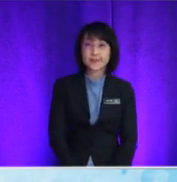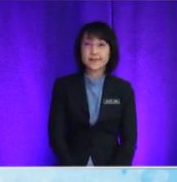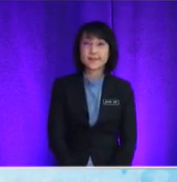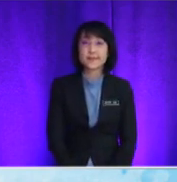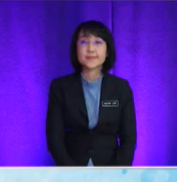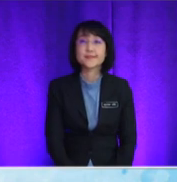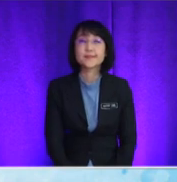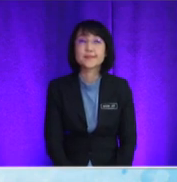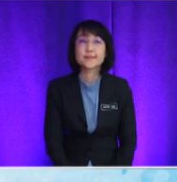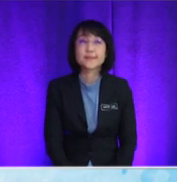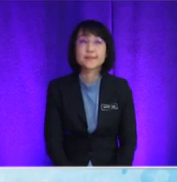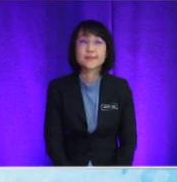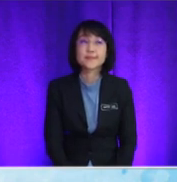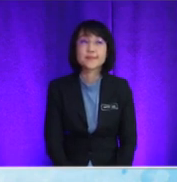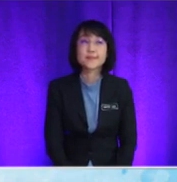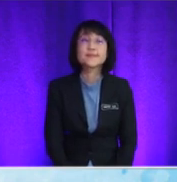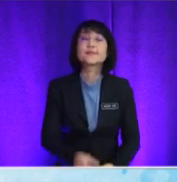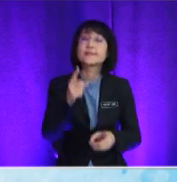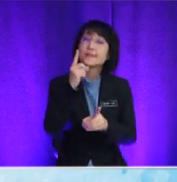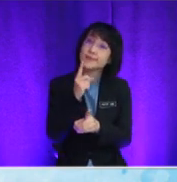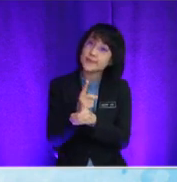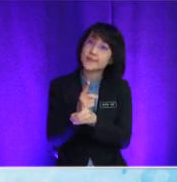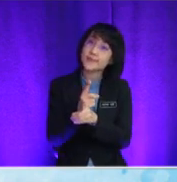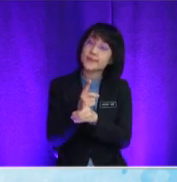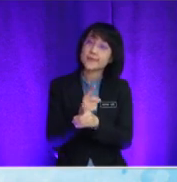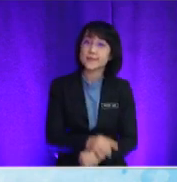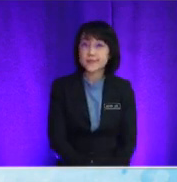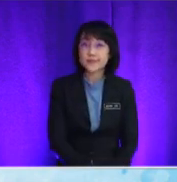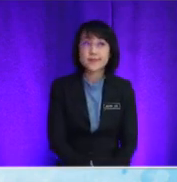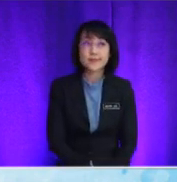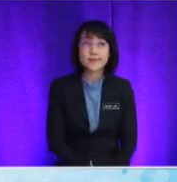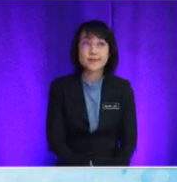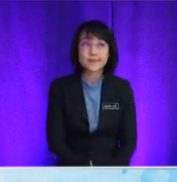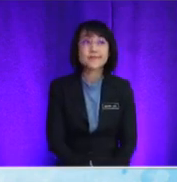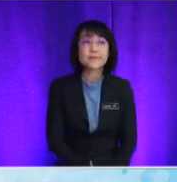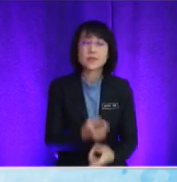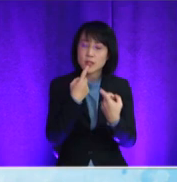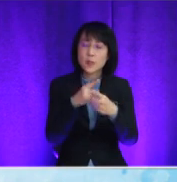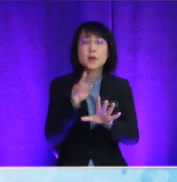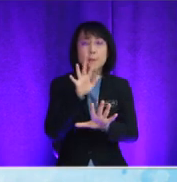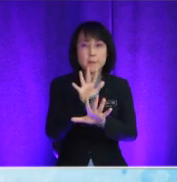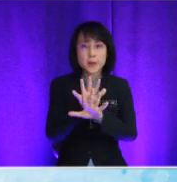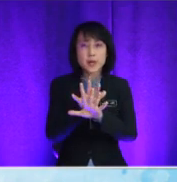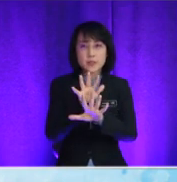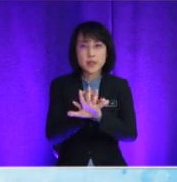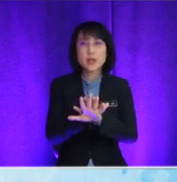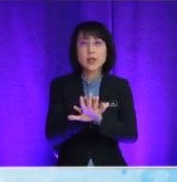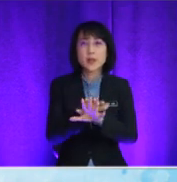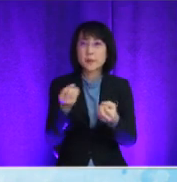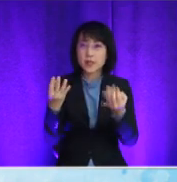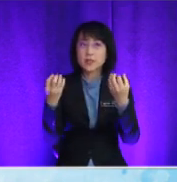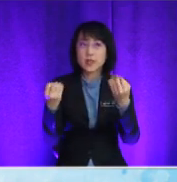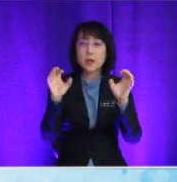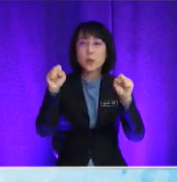apa yang diberikan oleh ajian tadi betul dan kalau kita lihat sebenarnya jawabannya banyak ada banyak kalau